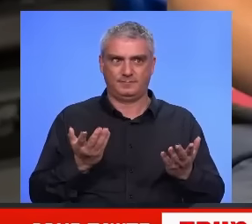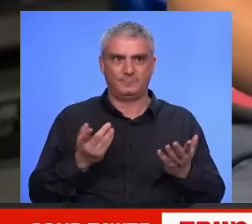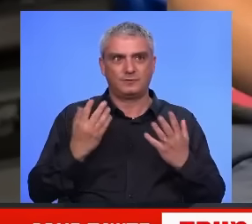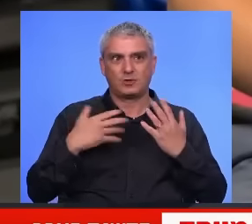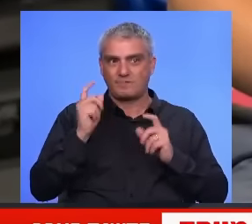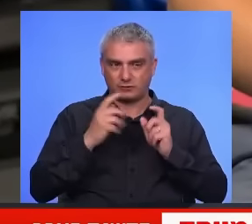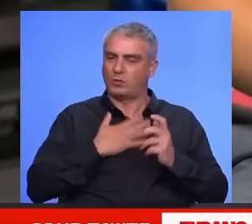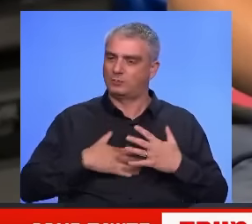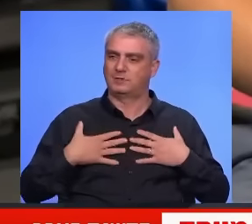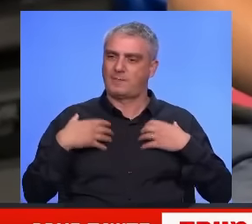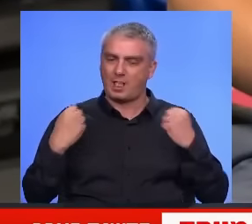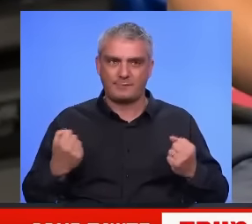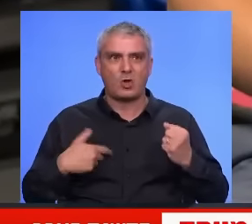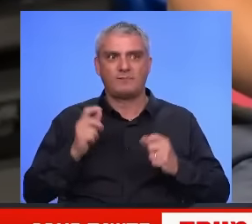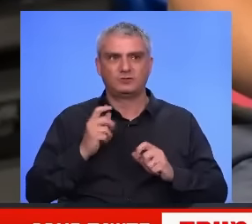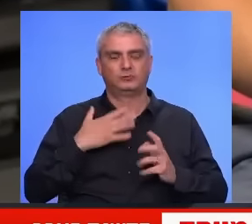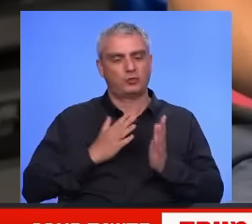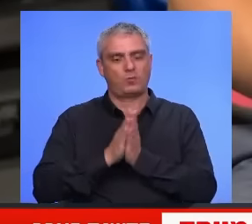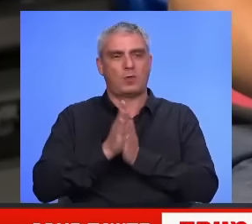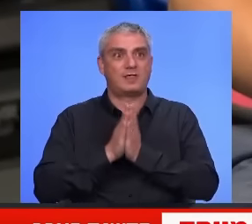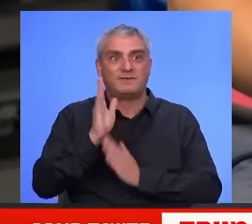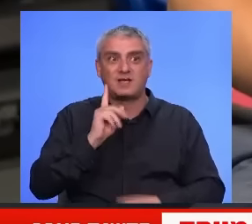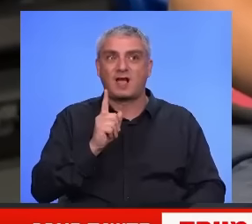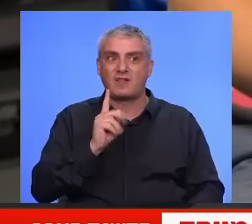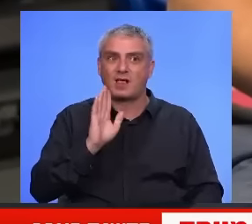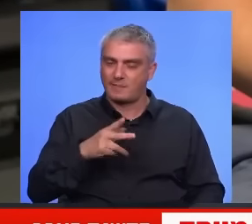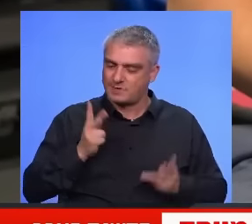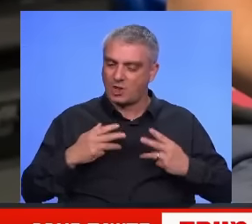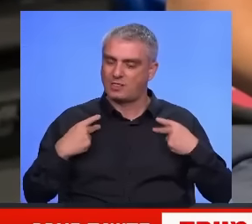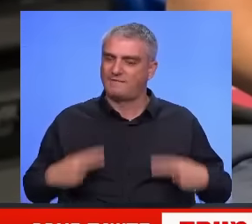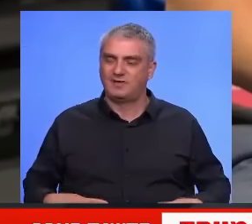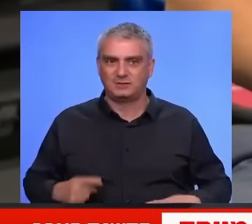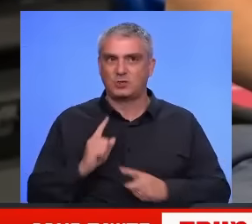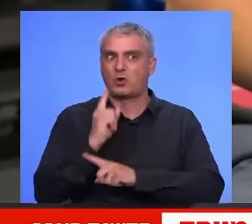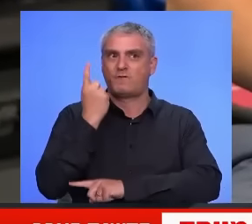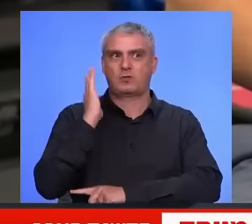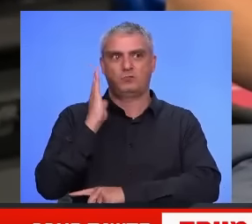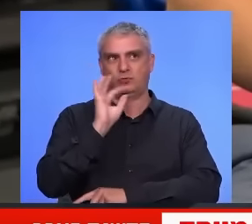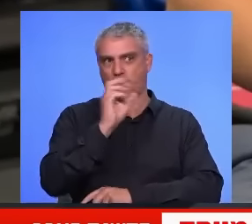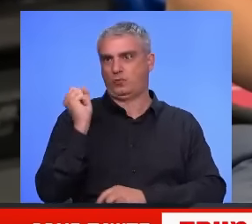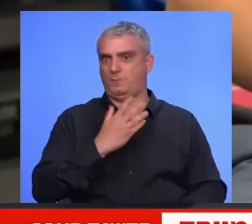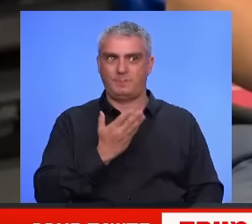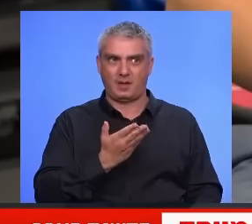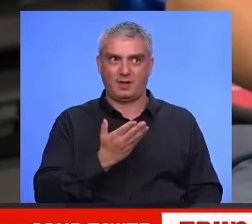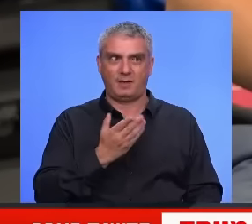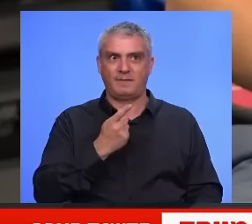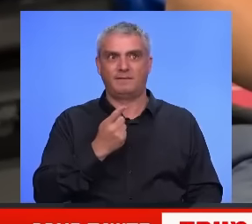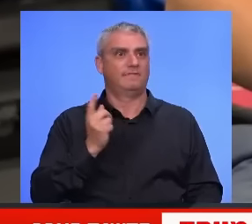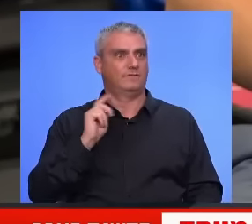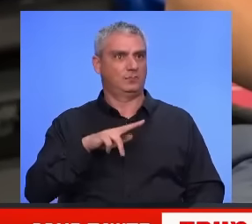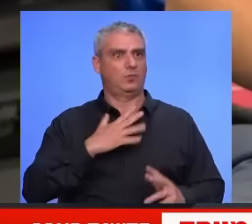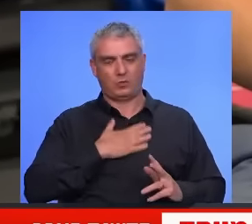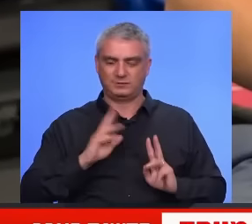האנשים רוצים להחלים, ורוב האנשים יש להם מוטיבציה, אבל גם היכולות הפיזיות הגבוהות מאוד מאוד שמהם הוא הגיע, ואליהם הוא גם רוצה וצריך